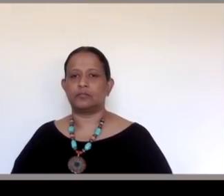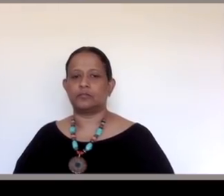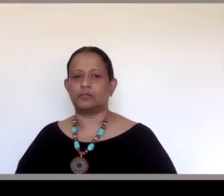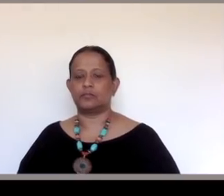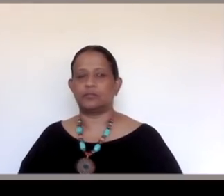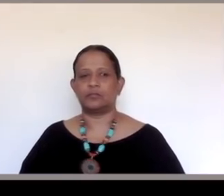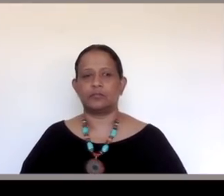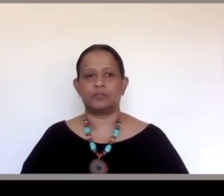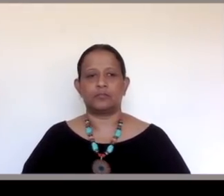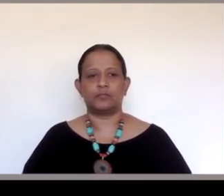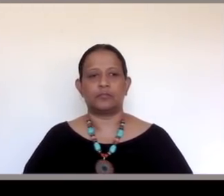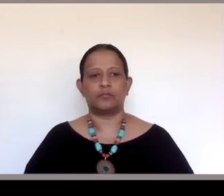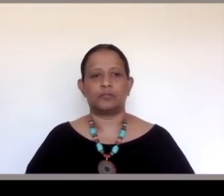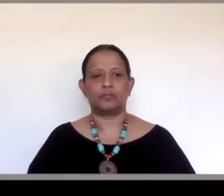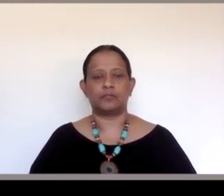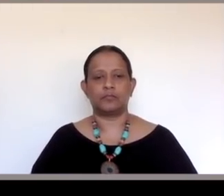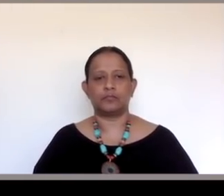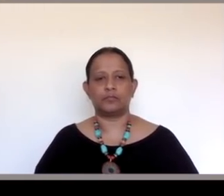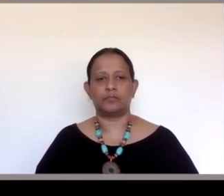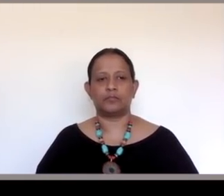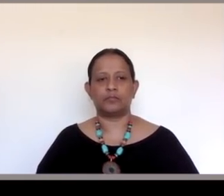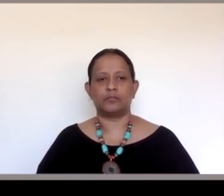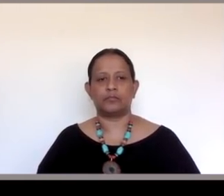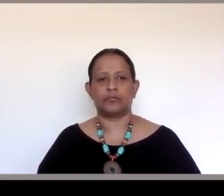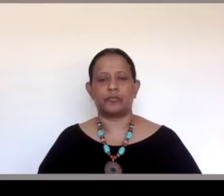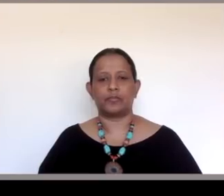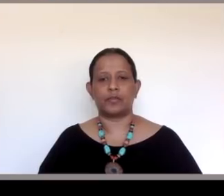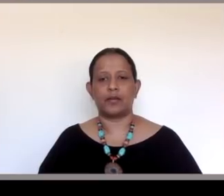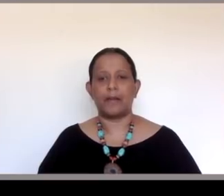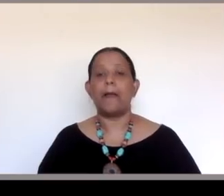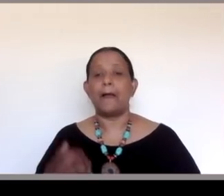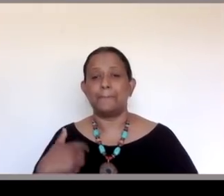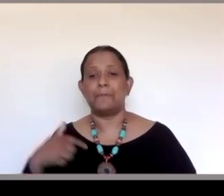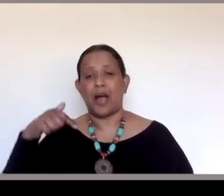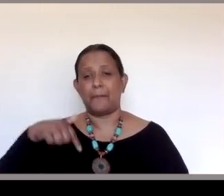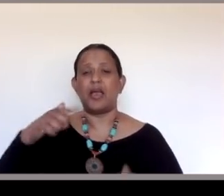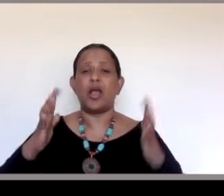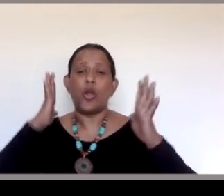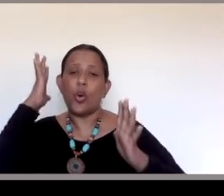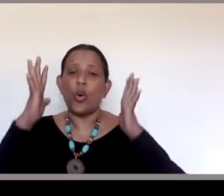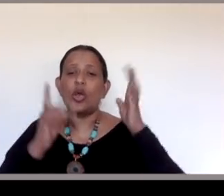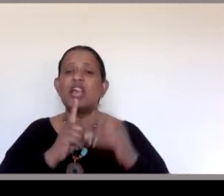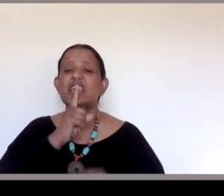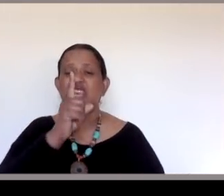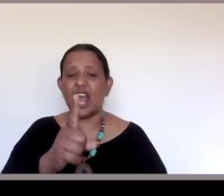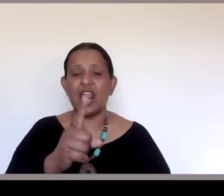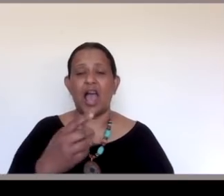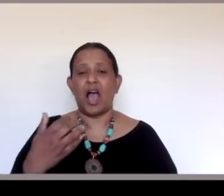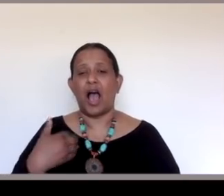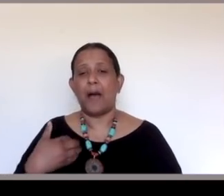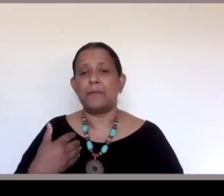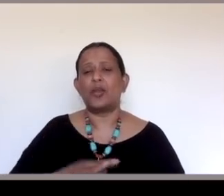என்பது உலகத்தில் மிகவும் செல்வந்தனான மனிதன் சொல்லுகிறார் எல்லாம் சரியில்லை நாம் இரண்டாவது குறிப்பை